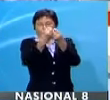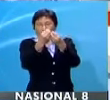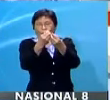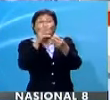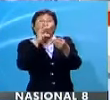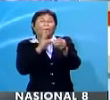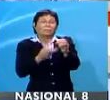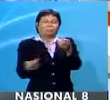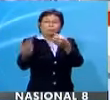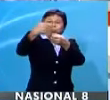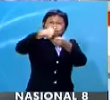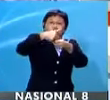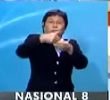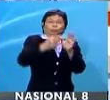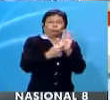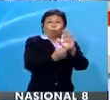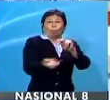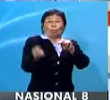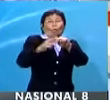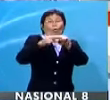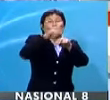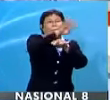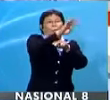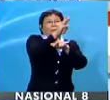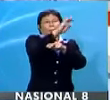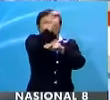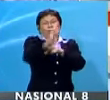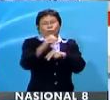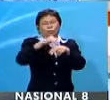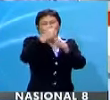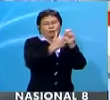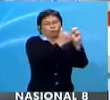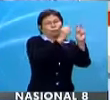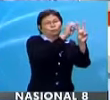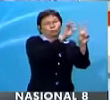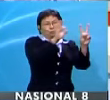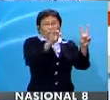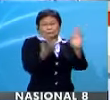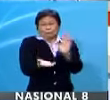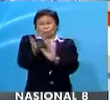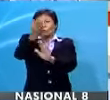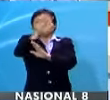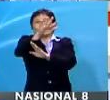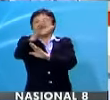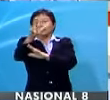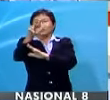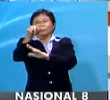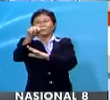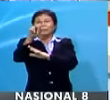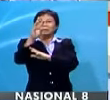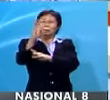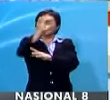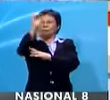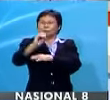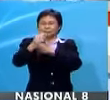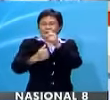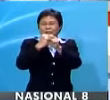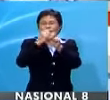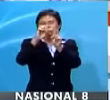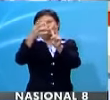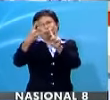golongan itu menunjukkan peningkatan daripada 46% pada 2009 kepada 53.6%